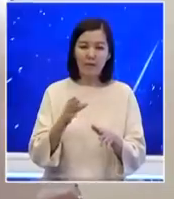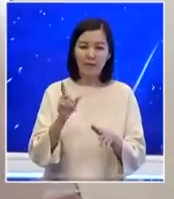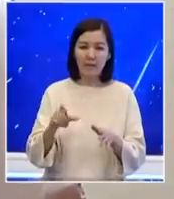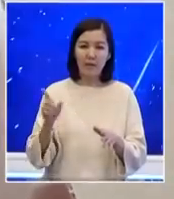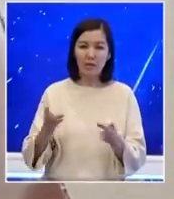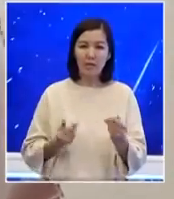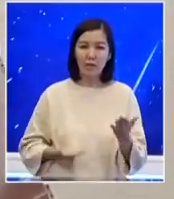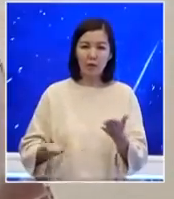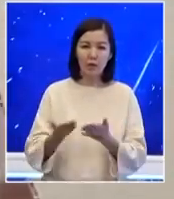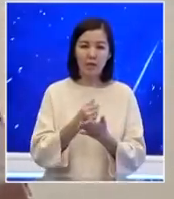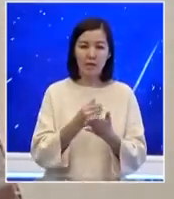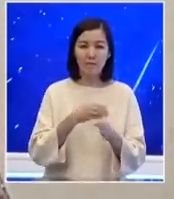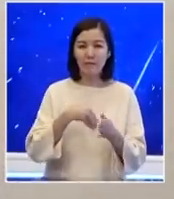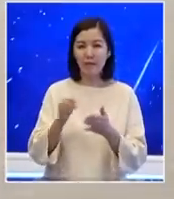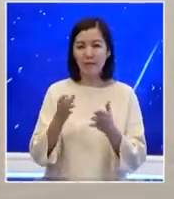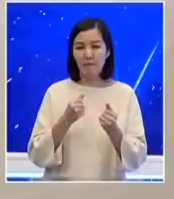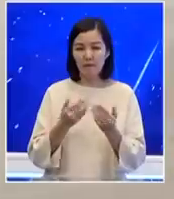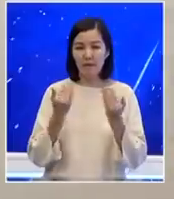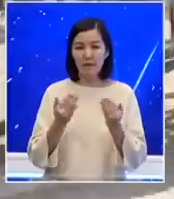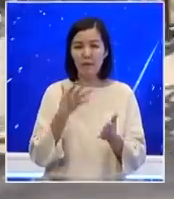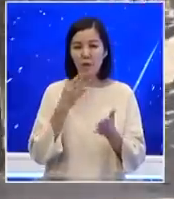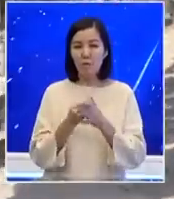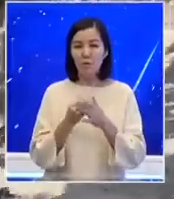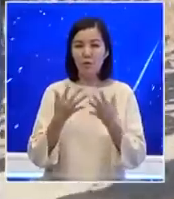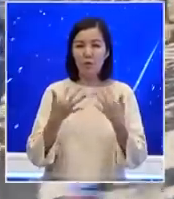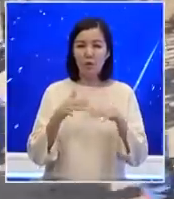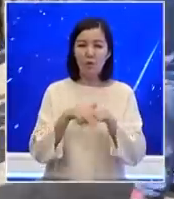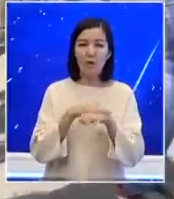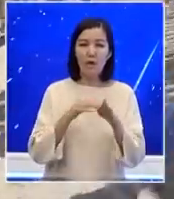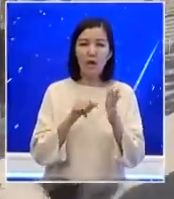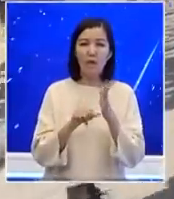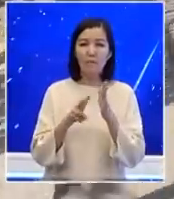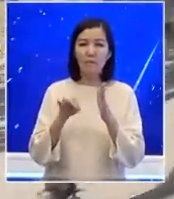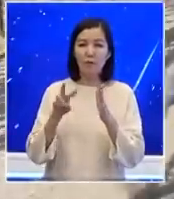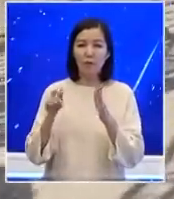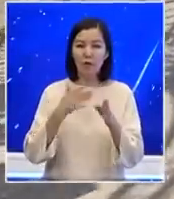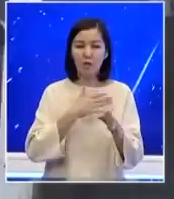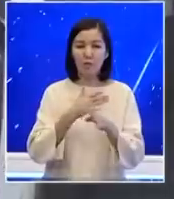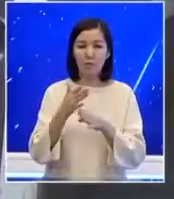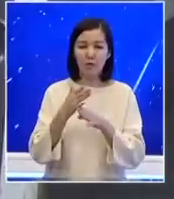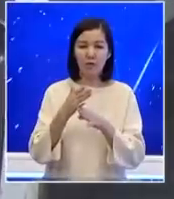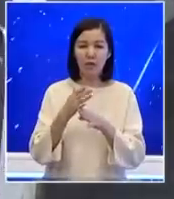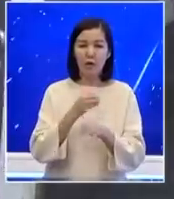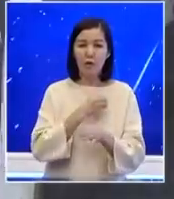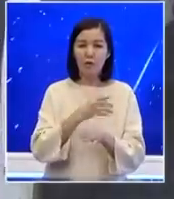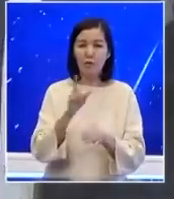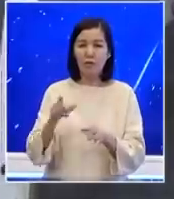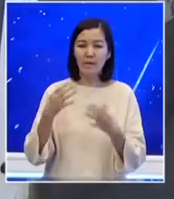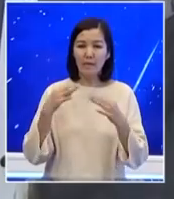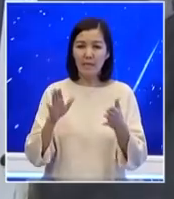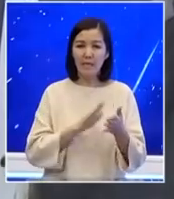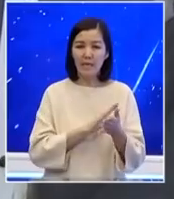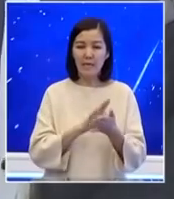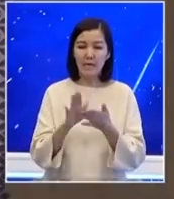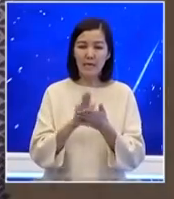қаржысына сатып алынған. Аудан құрметтілері жерлестерін демеуге 60 миллион теңге жұмсапты. Аймақтың атқамінерлері мен еріктілері біз